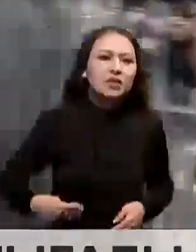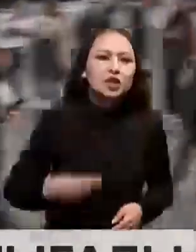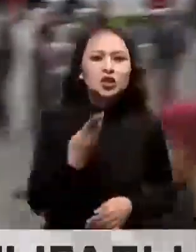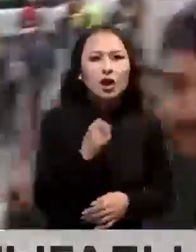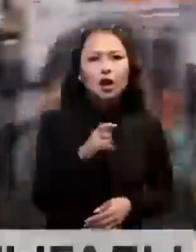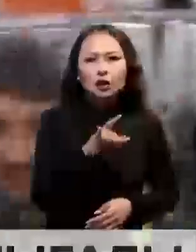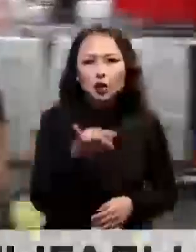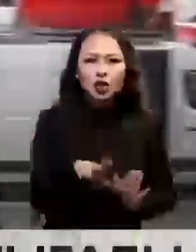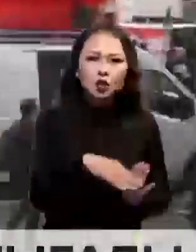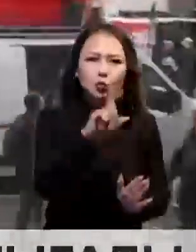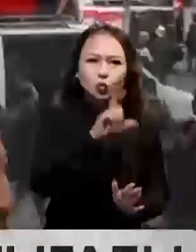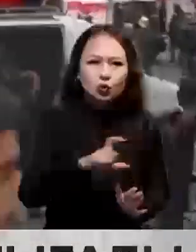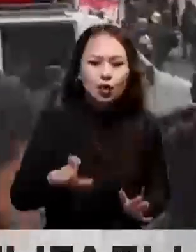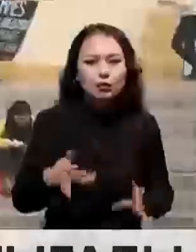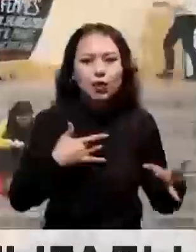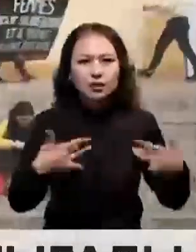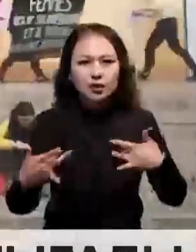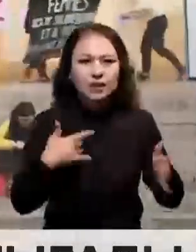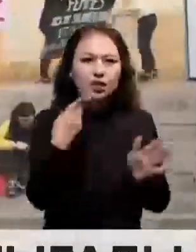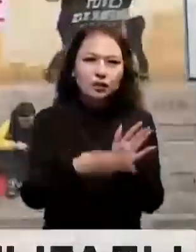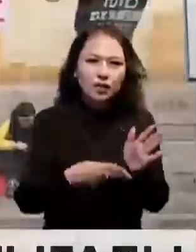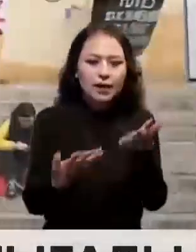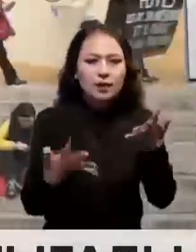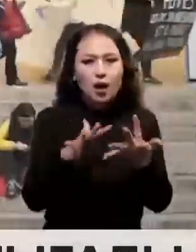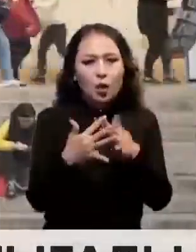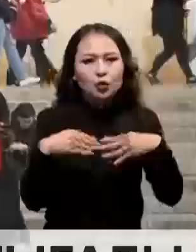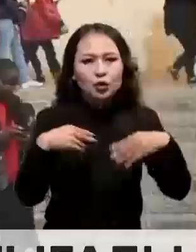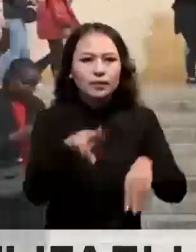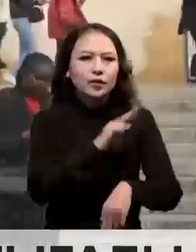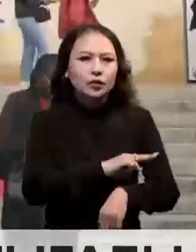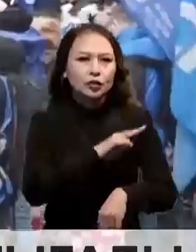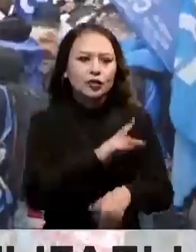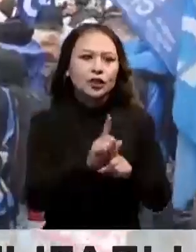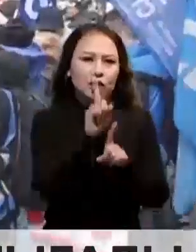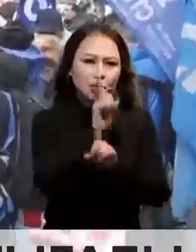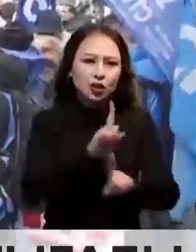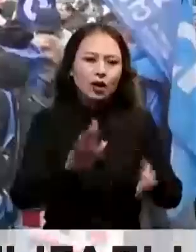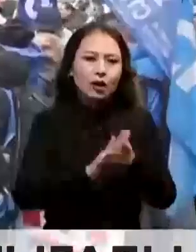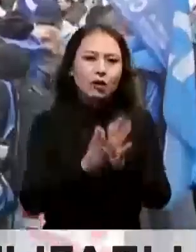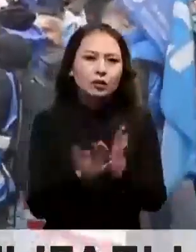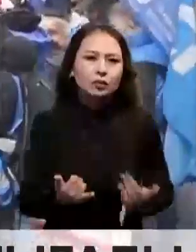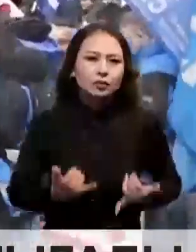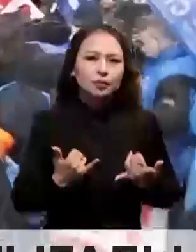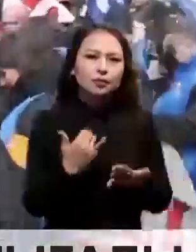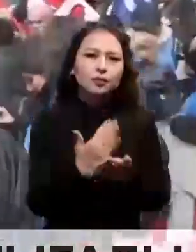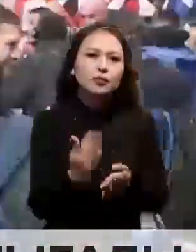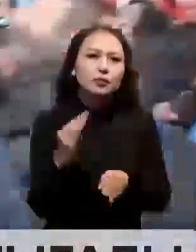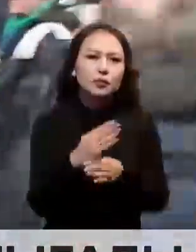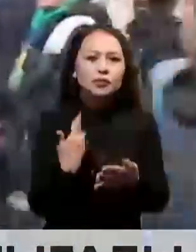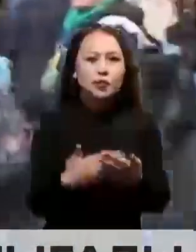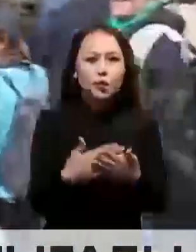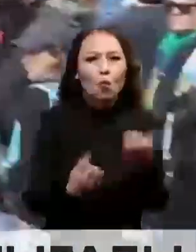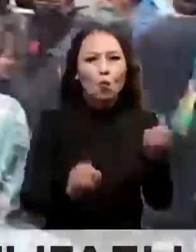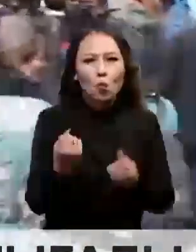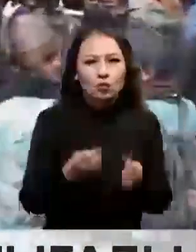шахтерлер, депутаттар, опера әртістері, теміржол не ауыл шаруашылығы саласының қызметкерлері үшін ерекше шарттар қарастырылған. Мәселен,